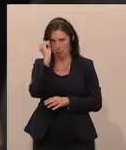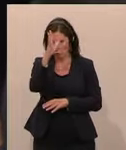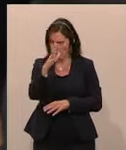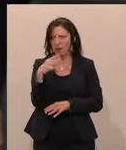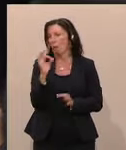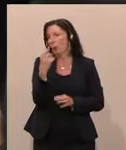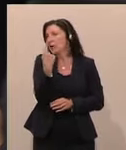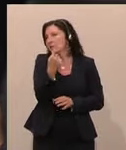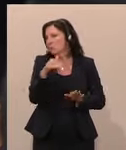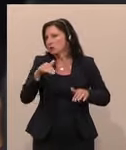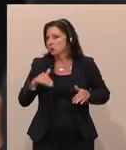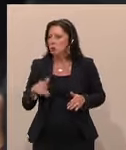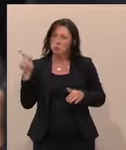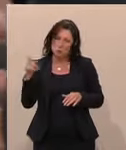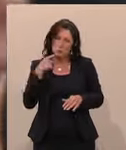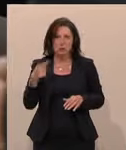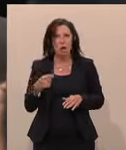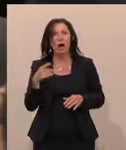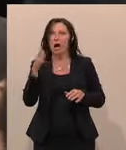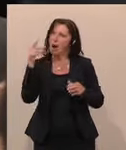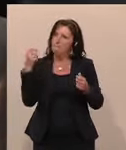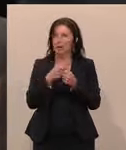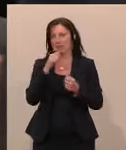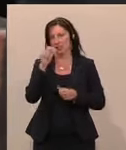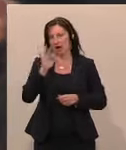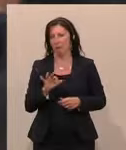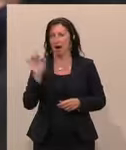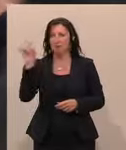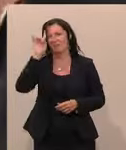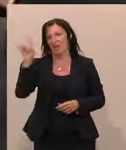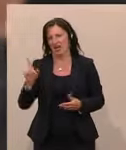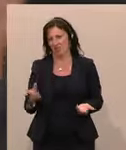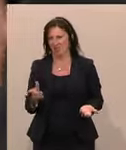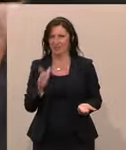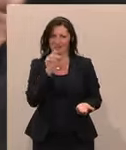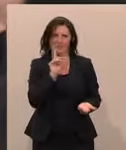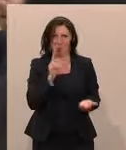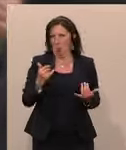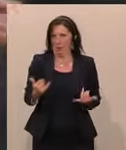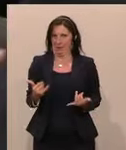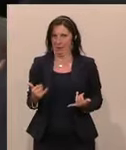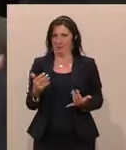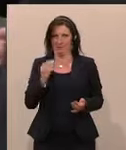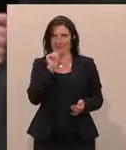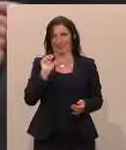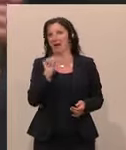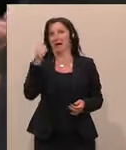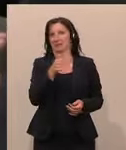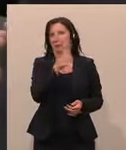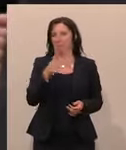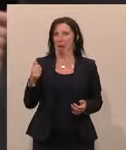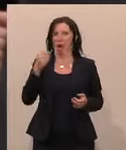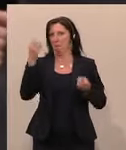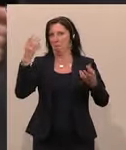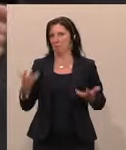Sie haben gesagt, sowas hat in der FPÖ keinen Platz. Aber Sie wissen ja auch, dass das nicht gerade jetzt passiert. Das ist ja nicht der Erste, der bei Ihnen eine rote